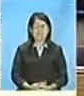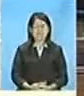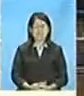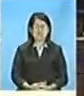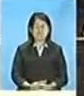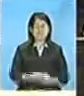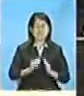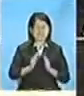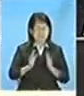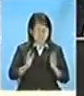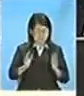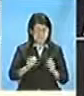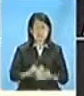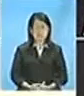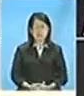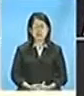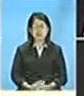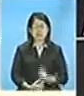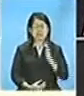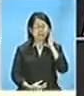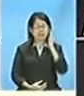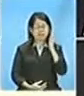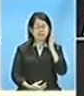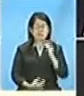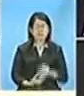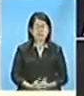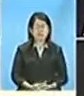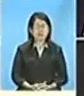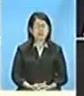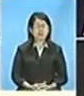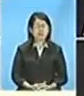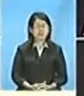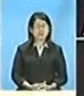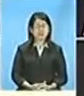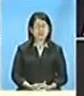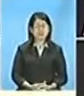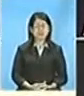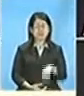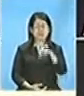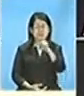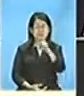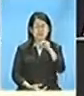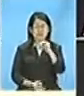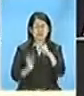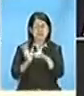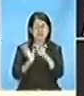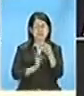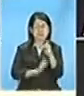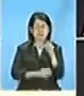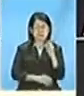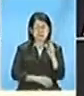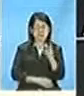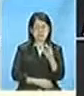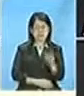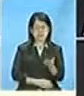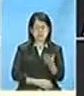ค่ะขอบคุณค่ะลำดับต่อไปนะคะท่านสมัครชวพานันค่ะเชิญ